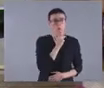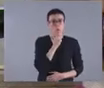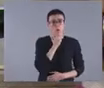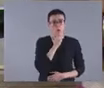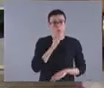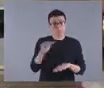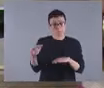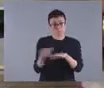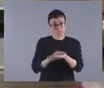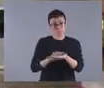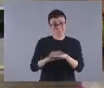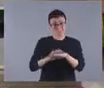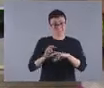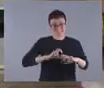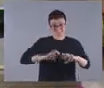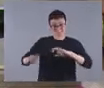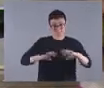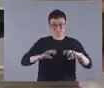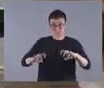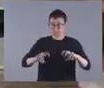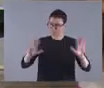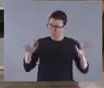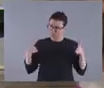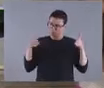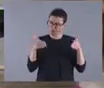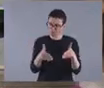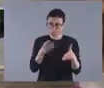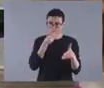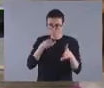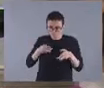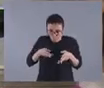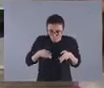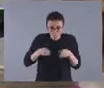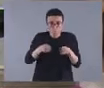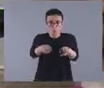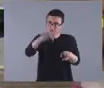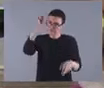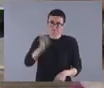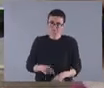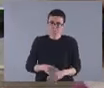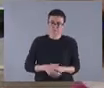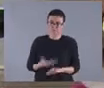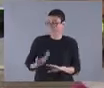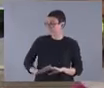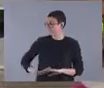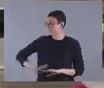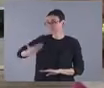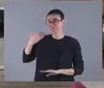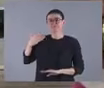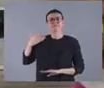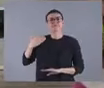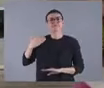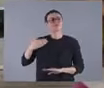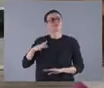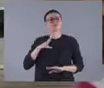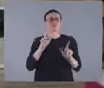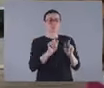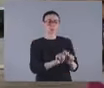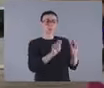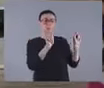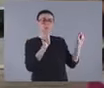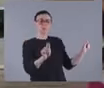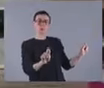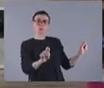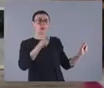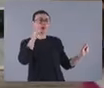rails lors des 10 10 derniers classements du palmarès des mobilités organisé par par la revue spécialisée